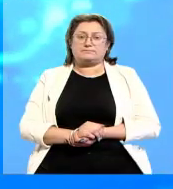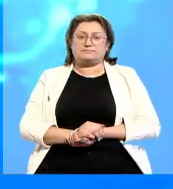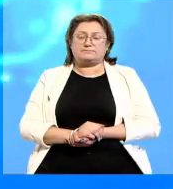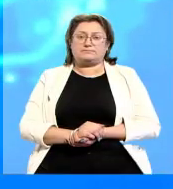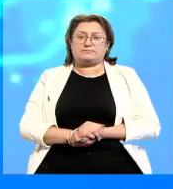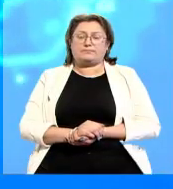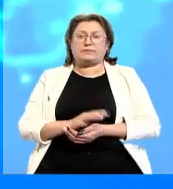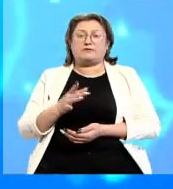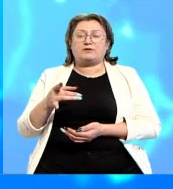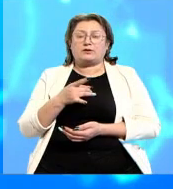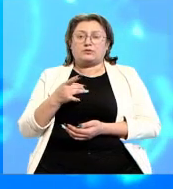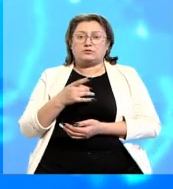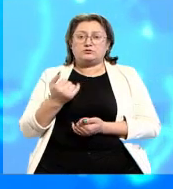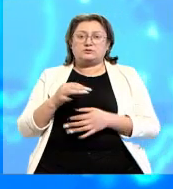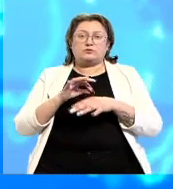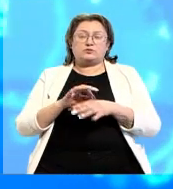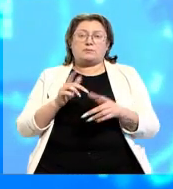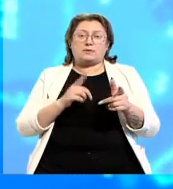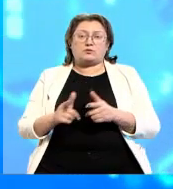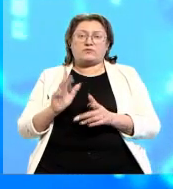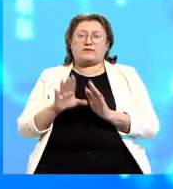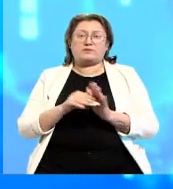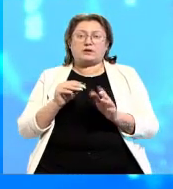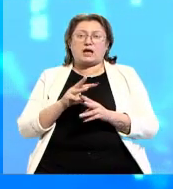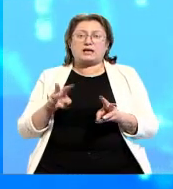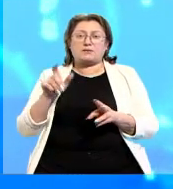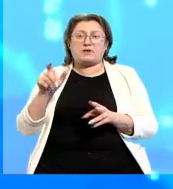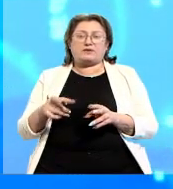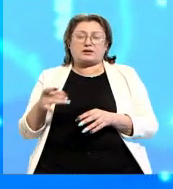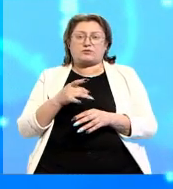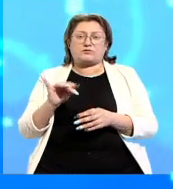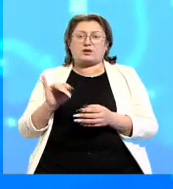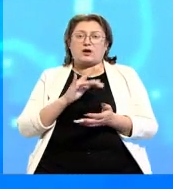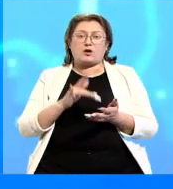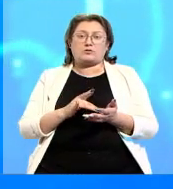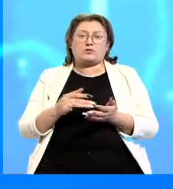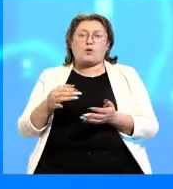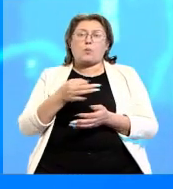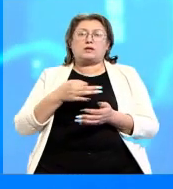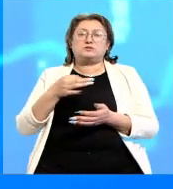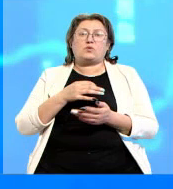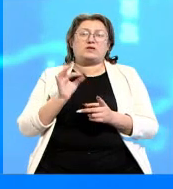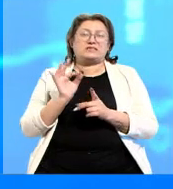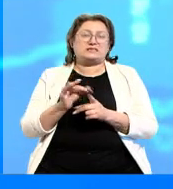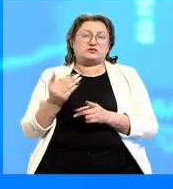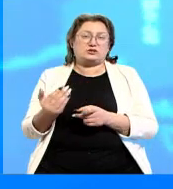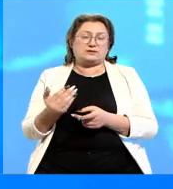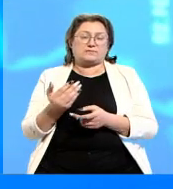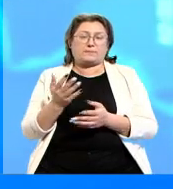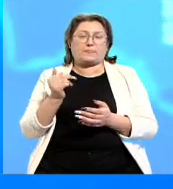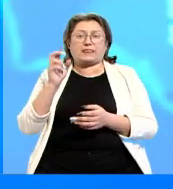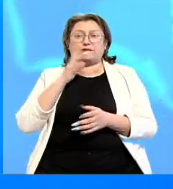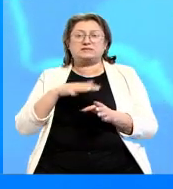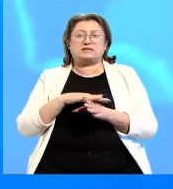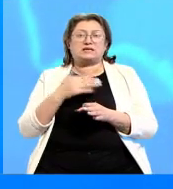Өңірде аудан мен облыстық маңызы бар қала әкімдерін сайлауға дайындық қызу жүріп жатыр. Елімізде мұндай тәжірибе алғаш рет қолданылмақ.